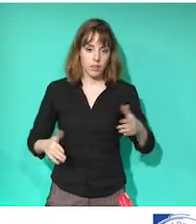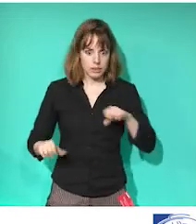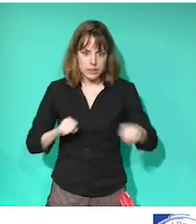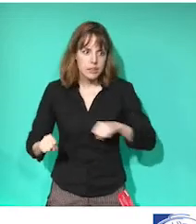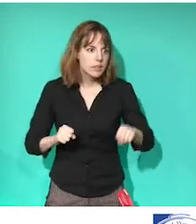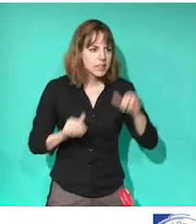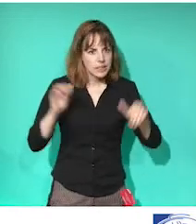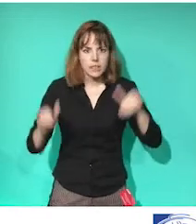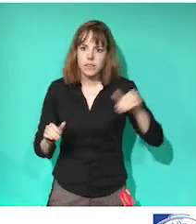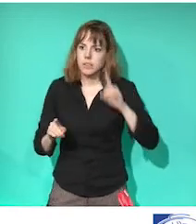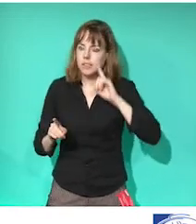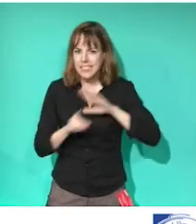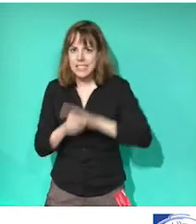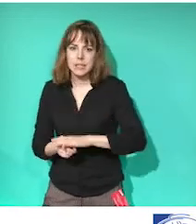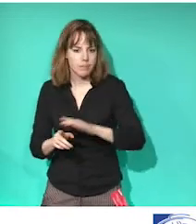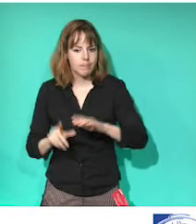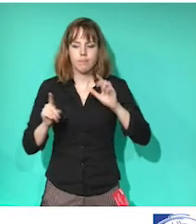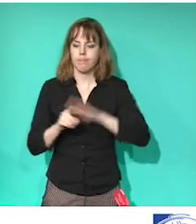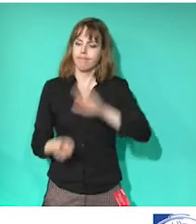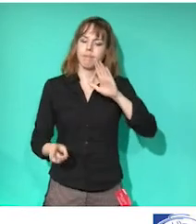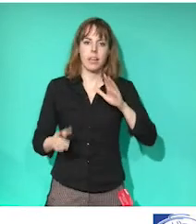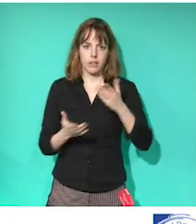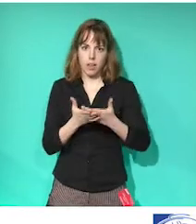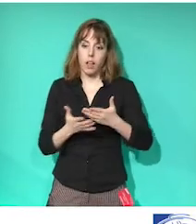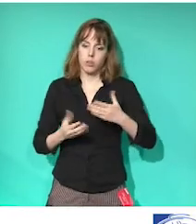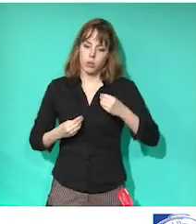contre le sexisme. Depuis 6 mois,